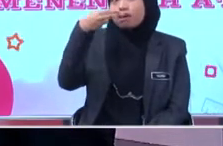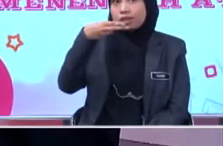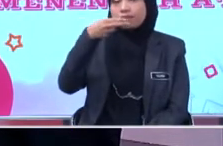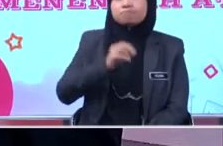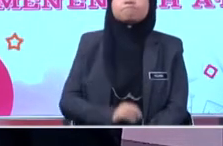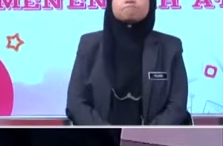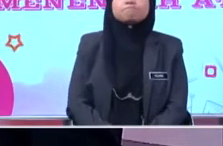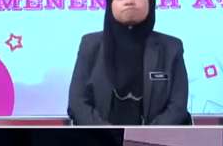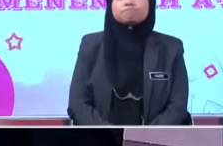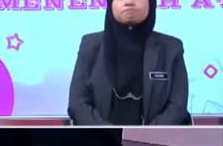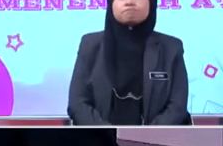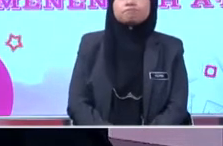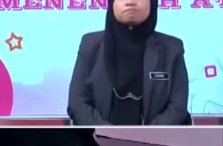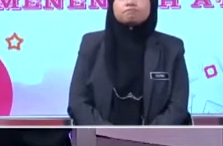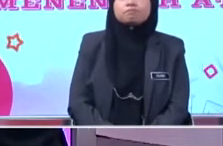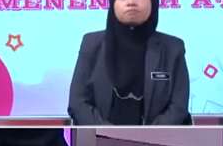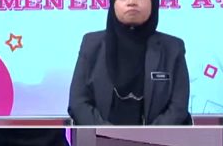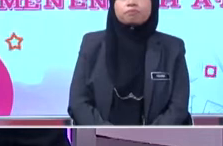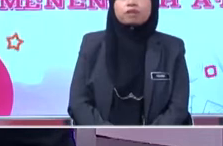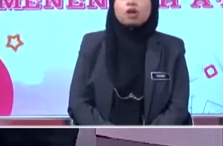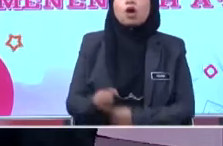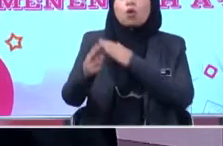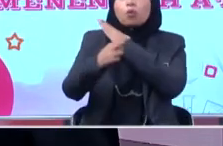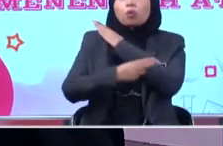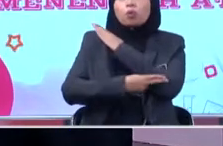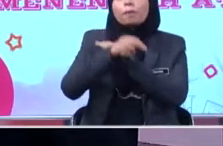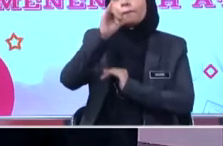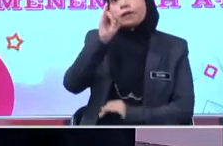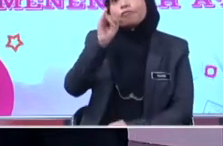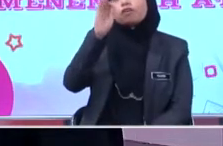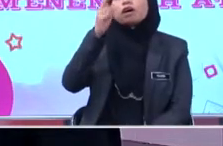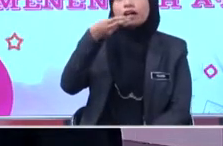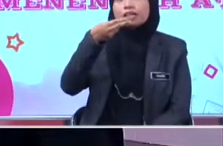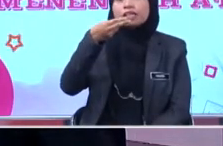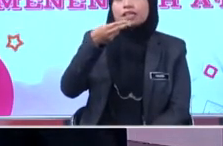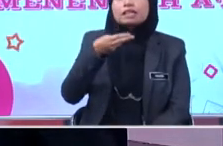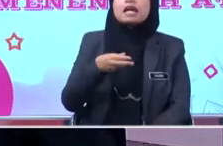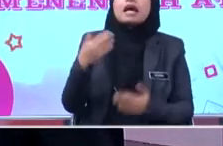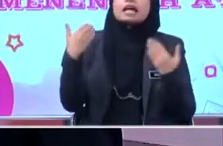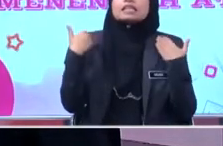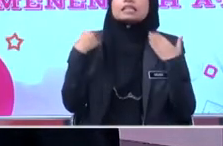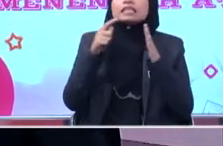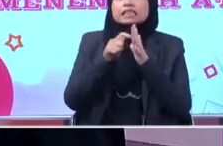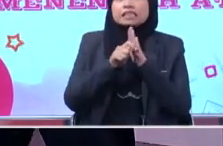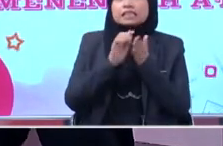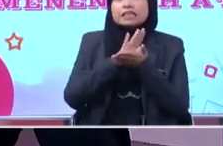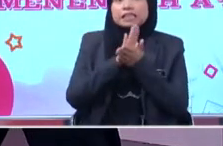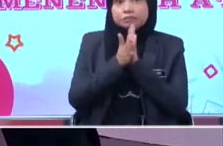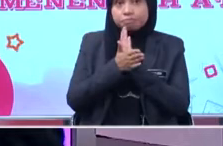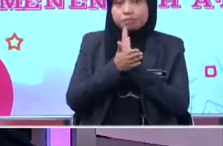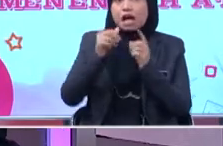Hai nah oke ah hukum ikhfa Haqiqi dimana hukum ini terjadi oke